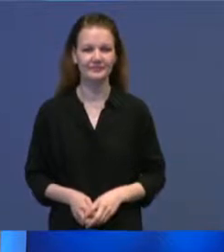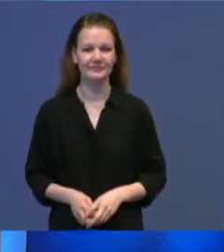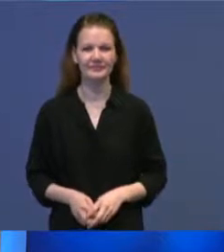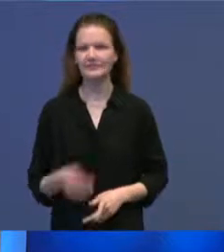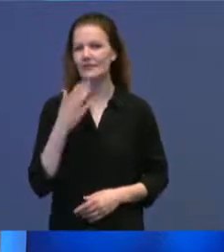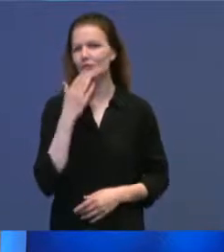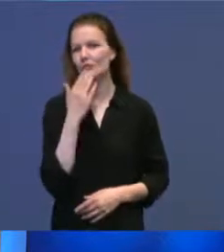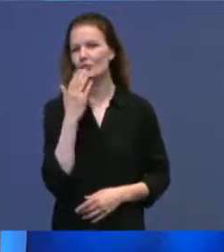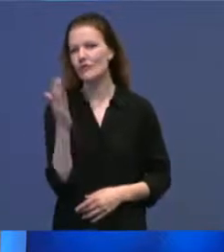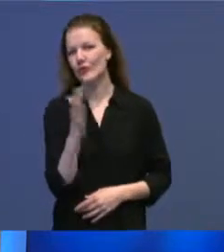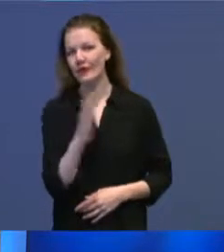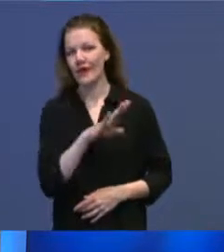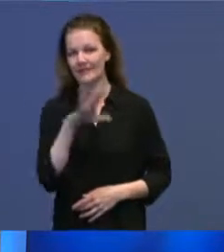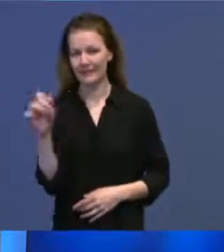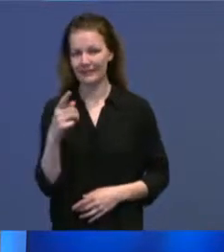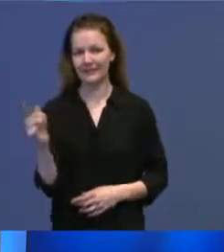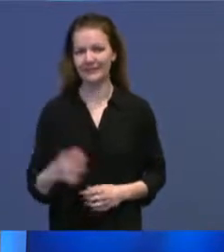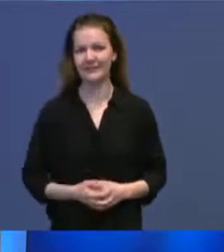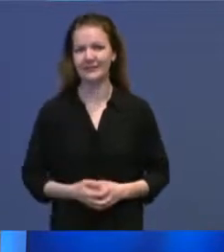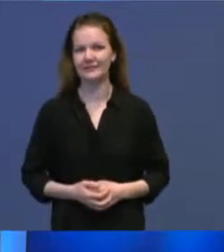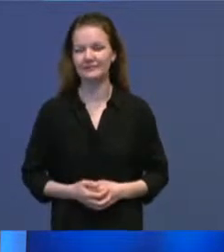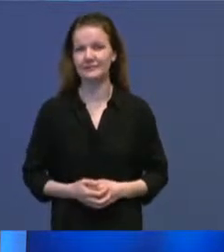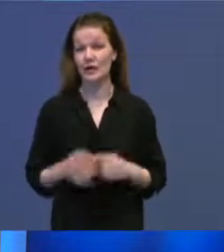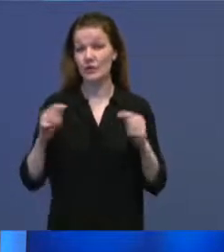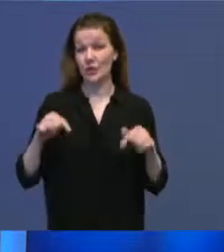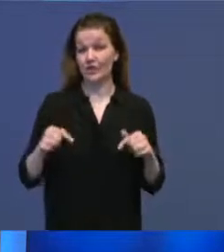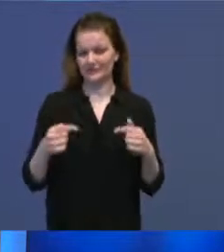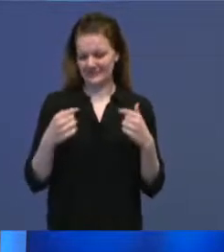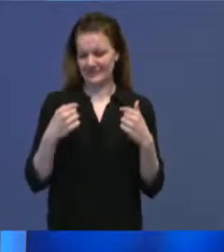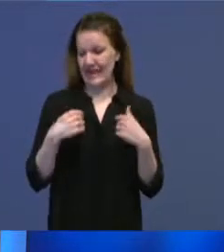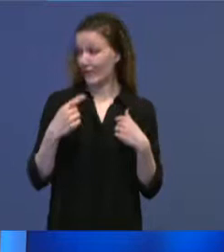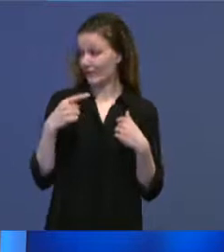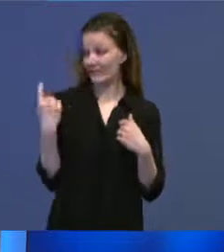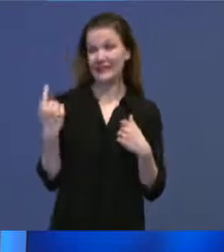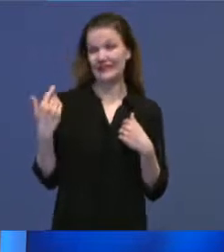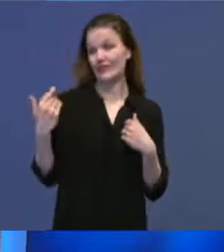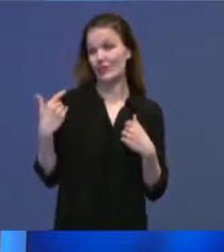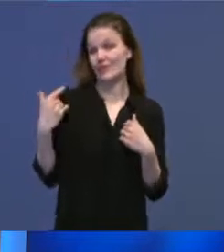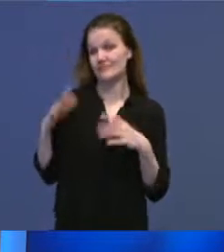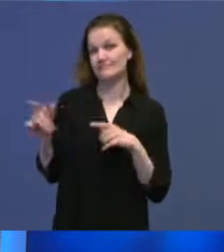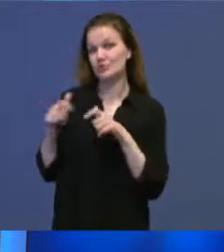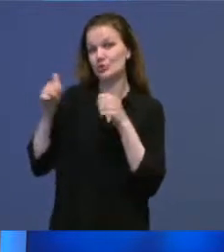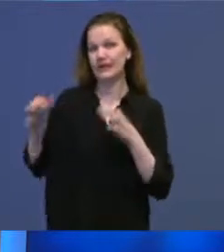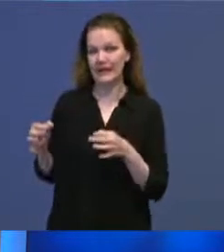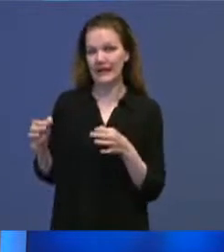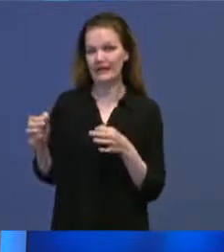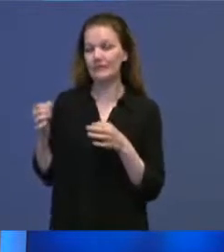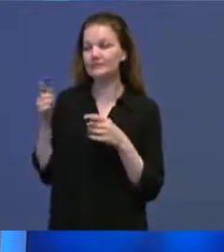God formiddag alle sammen. Vi kommer nå, og jeg kommer rett fra Stortinget, hvor det er redegjort